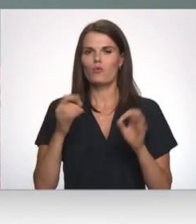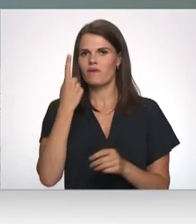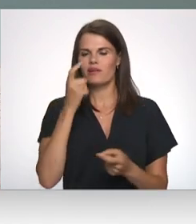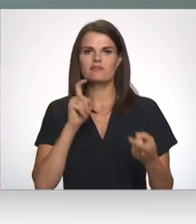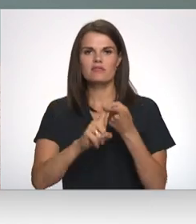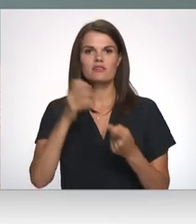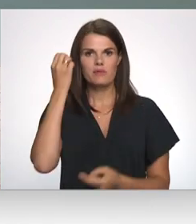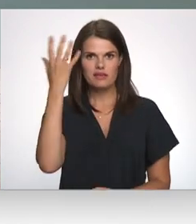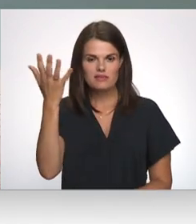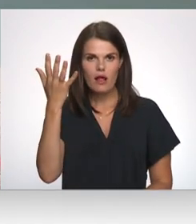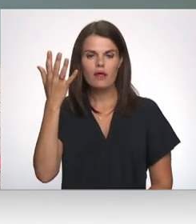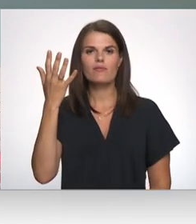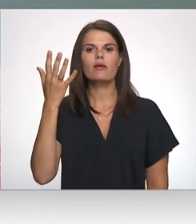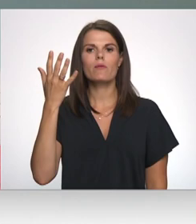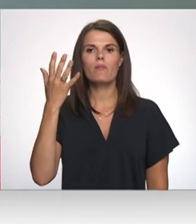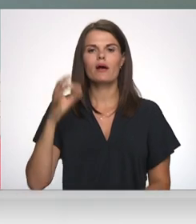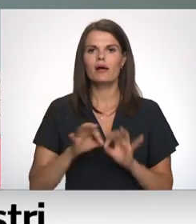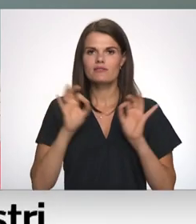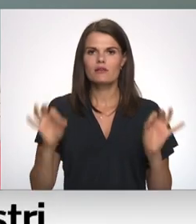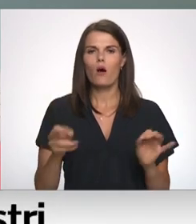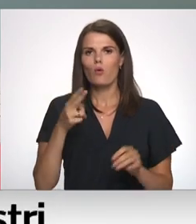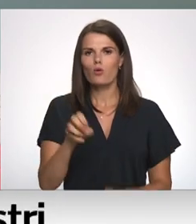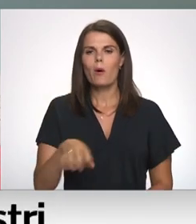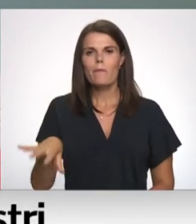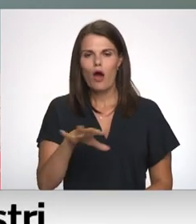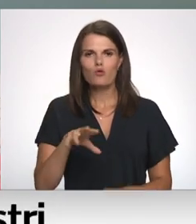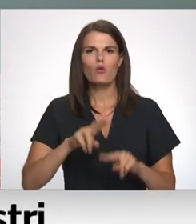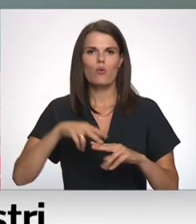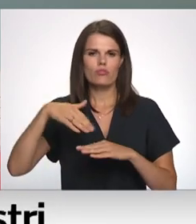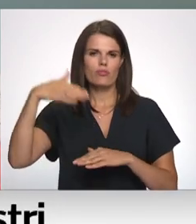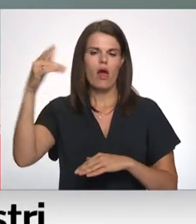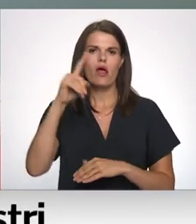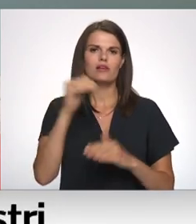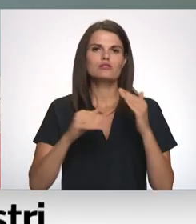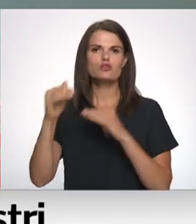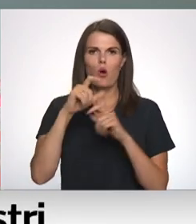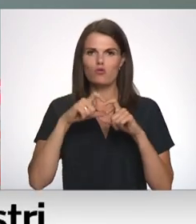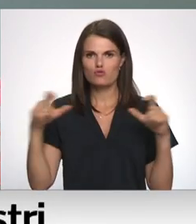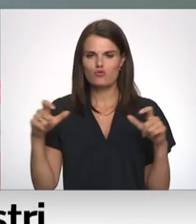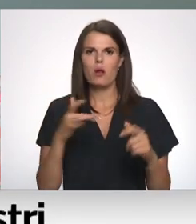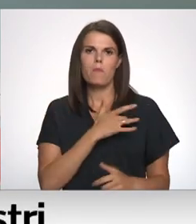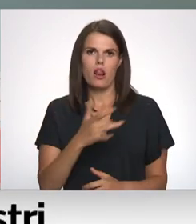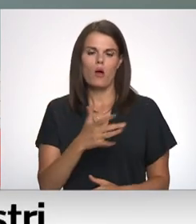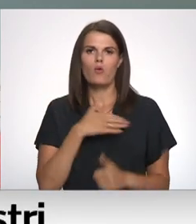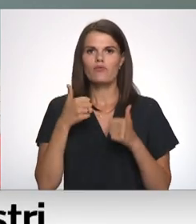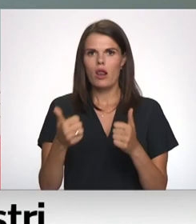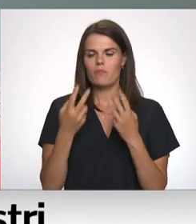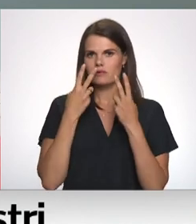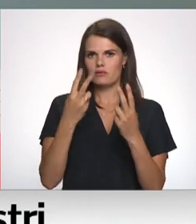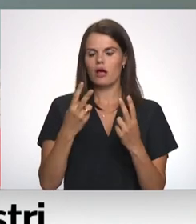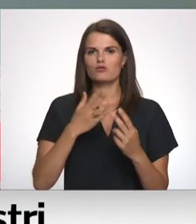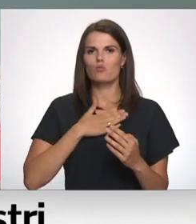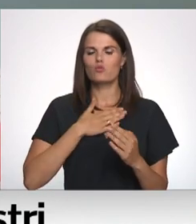ar izglītību, sākot no pirmskolas un tālāk jau līdz augstskolai. Man liekas, ka ļoti labi tas, ko es redzu mūsu programmā, ir